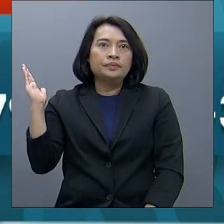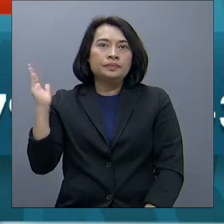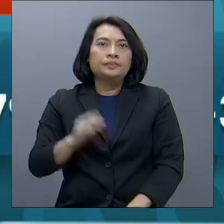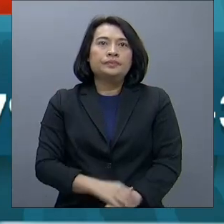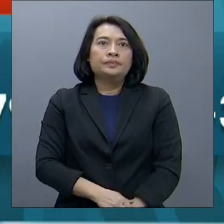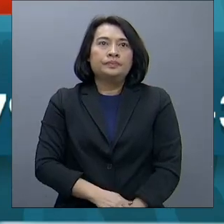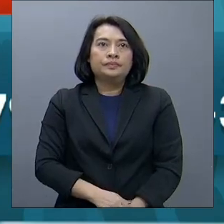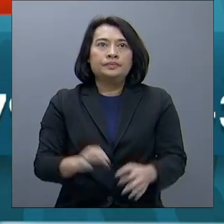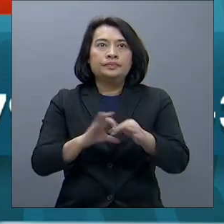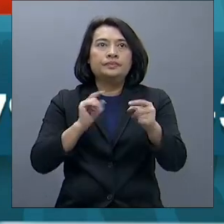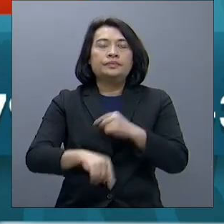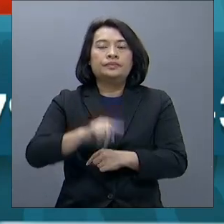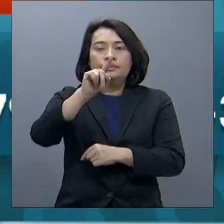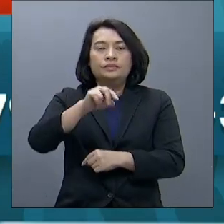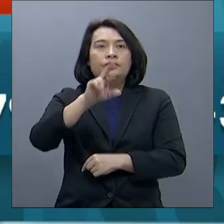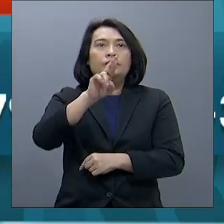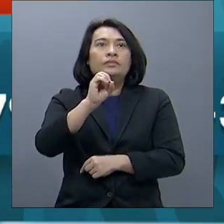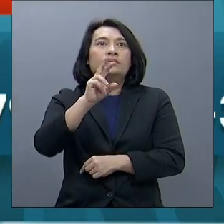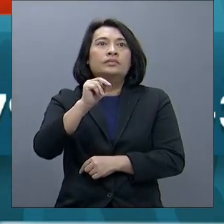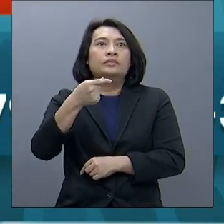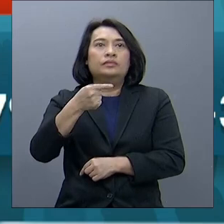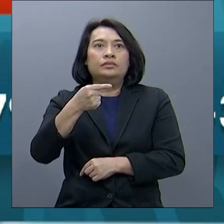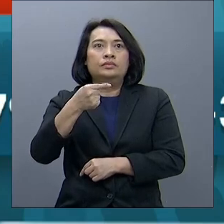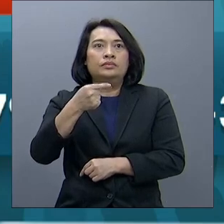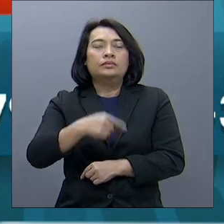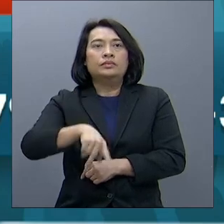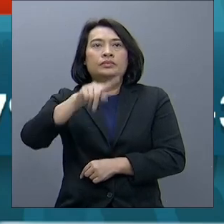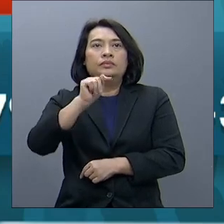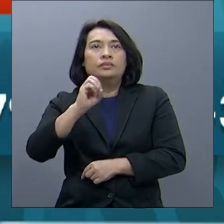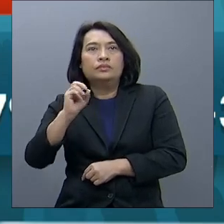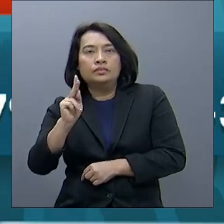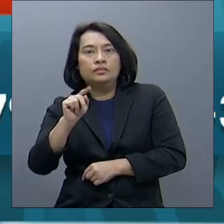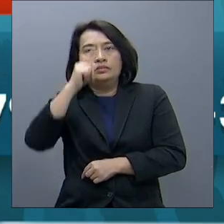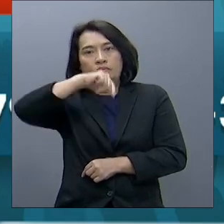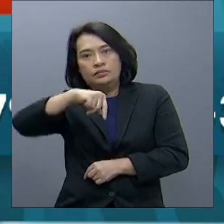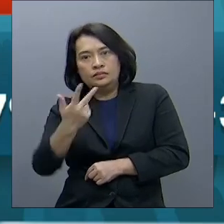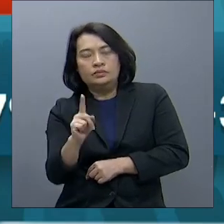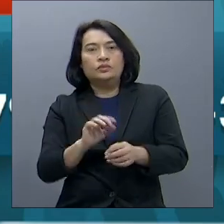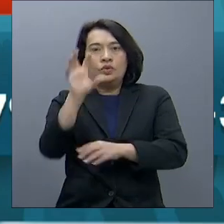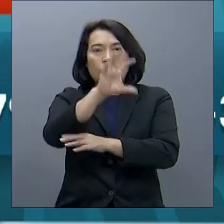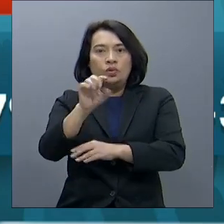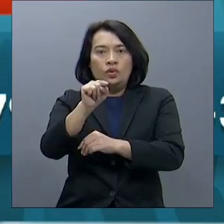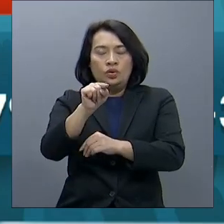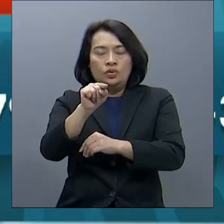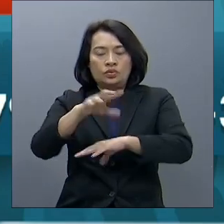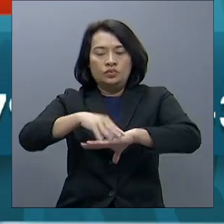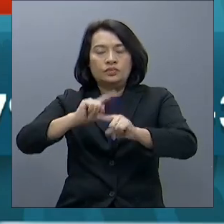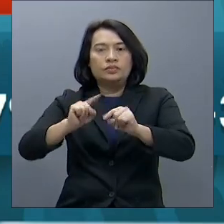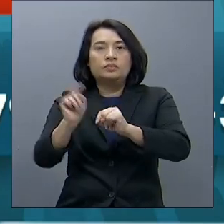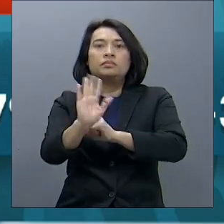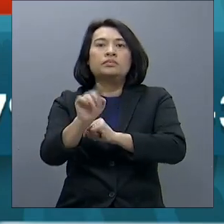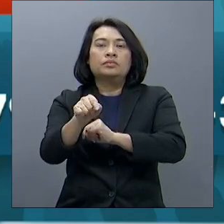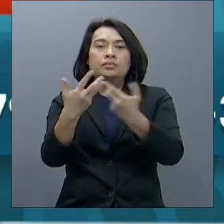ข์ไทย PBS นะคะถ้าหากไม่อยากถูกหลอกไม่อยากถูกโกงติดตามเราไว้นะคะผ่านทางเว็บไซต์ Facebook YouTube